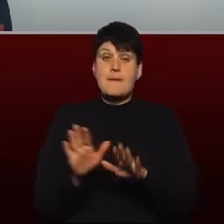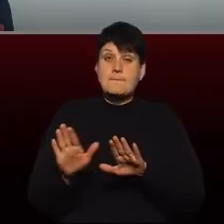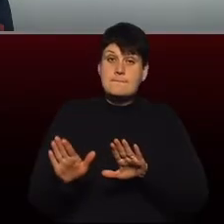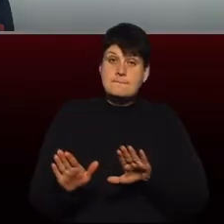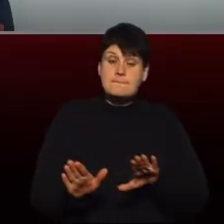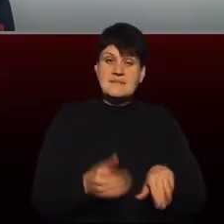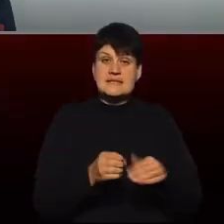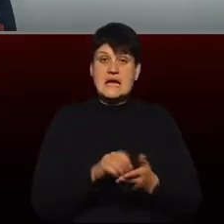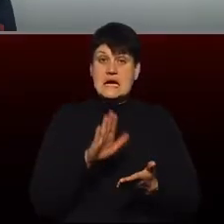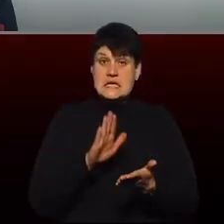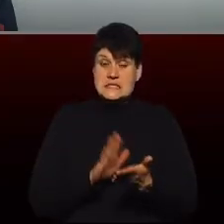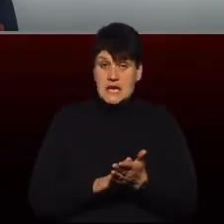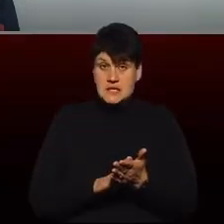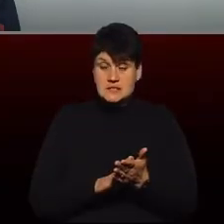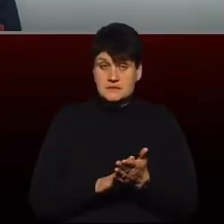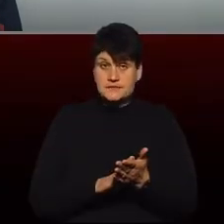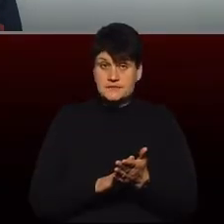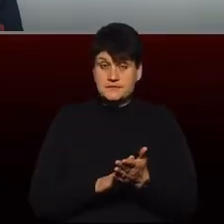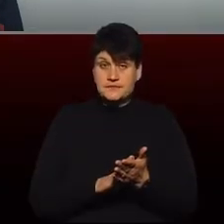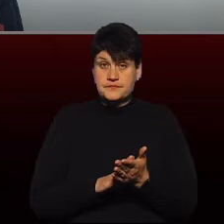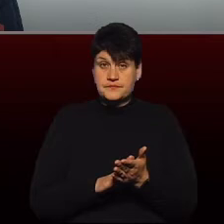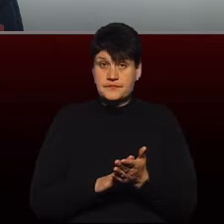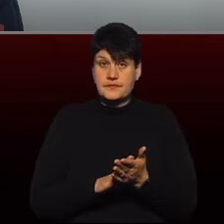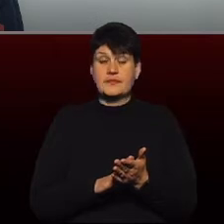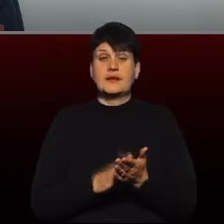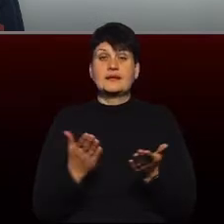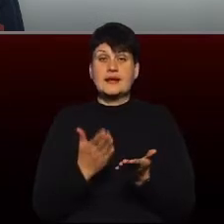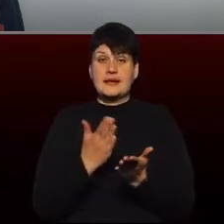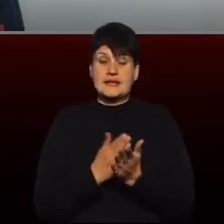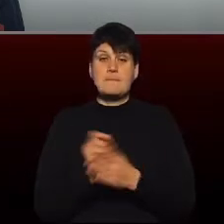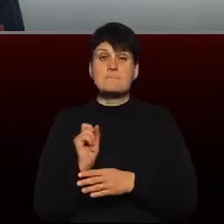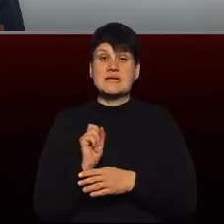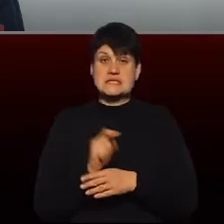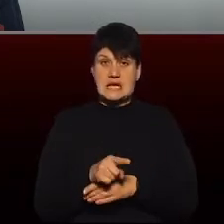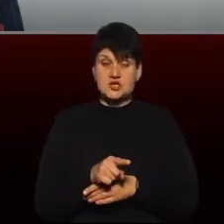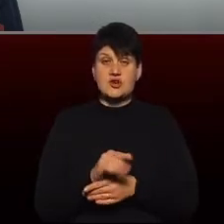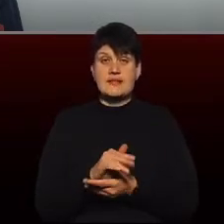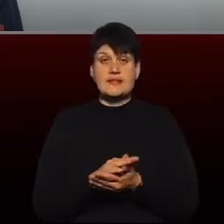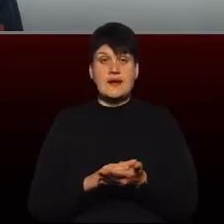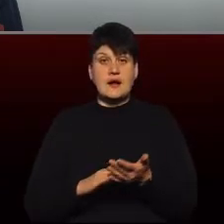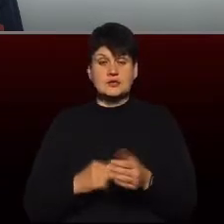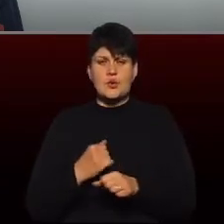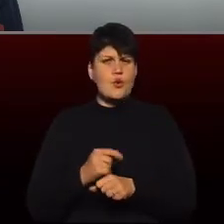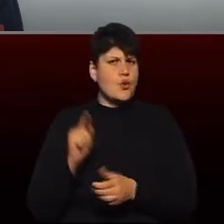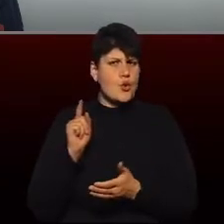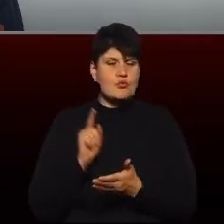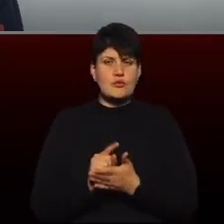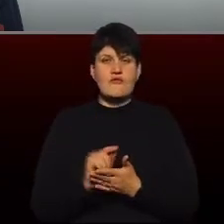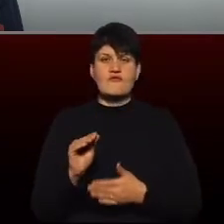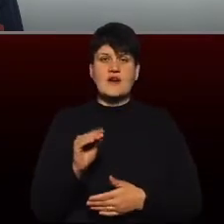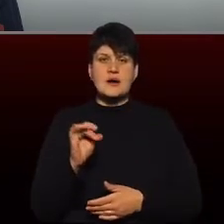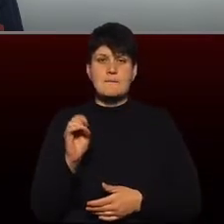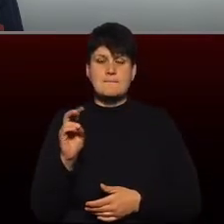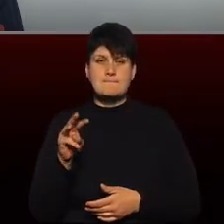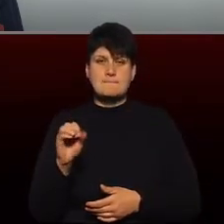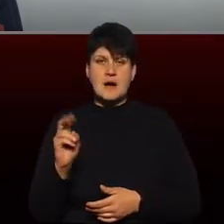реєстрації лікарського засобу, так, вже все-таки є призначення, далі здійснюється обов'язковий фармаконагляд. Тобто, якщо,